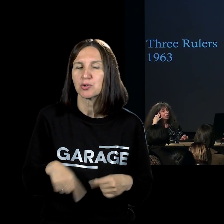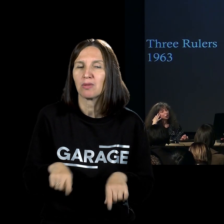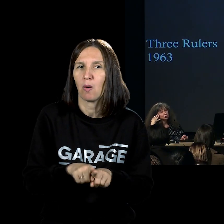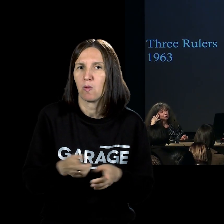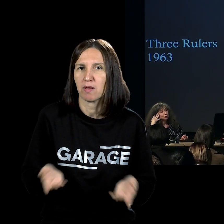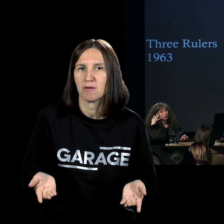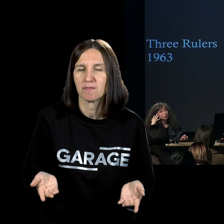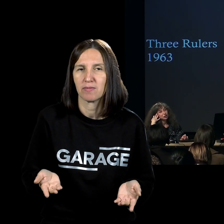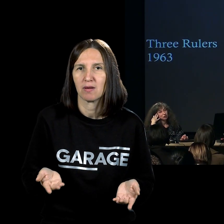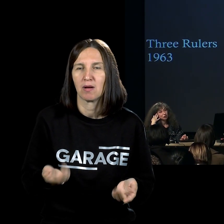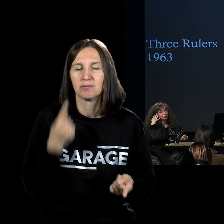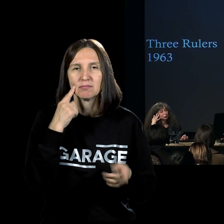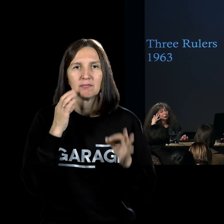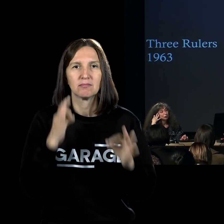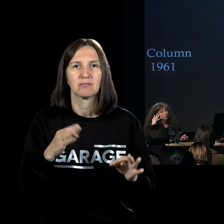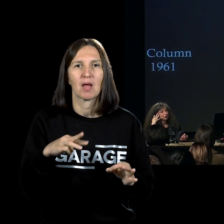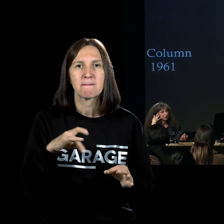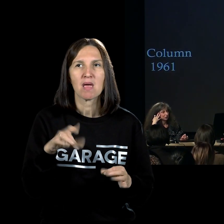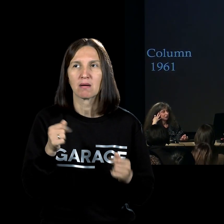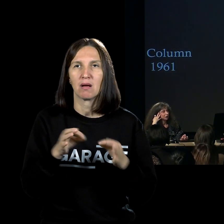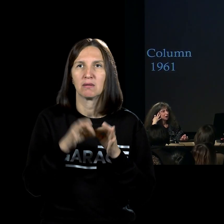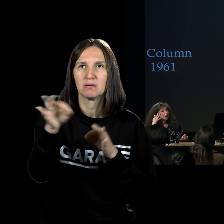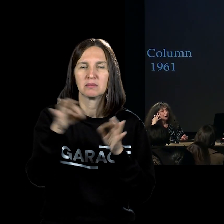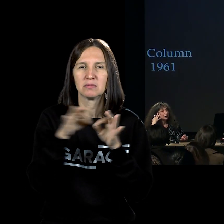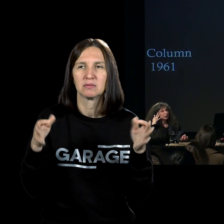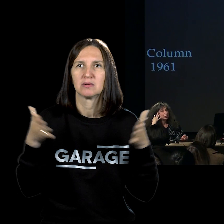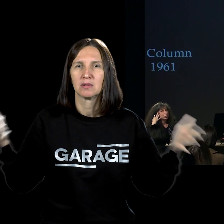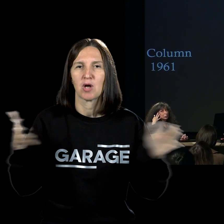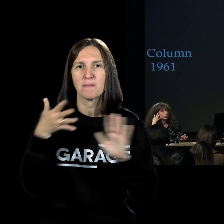мир и что такое мера, что такое пространство.